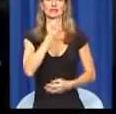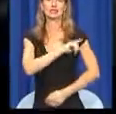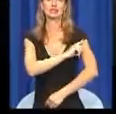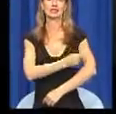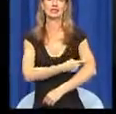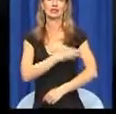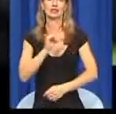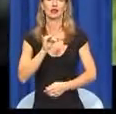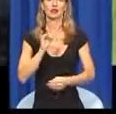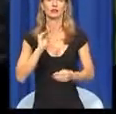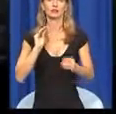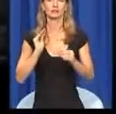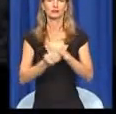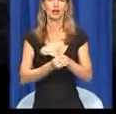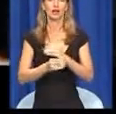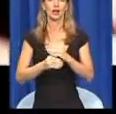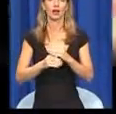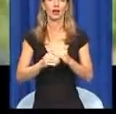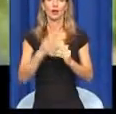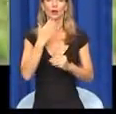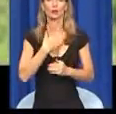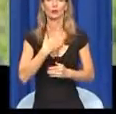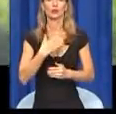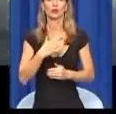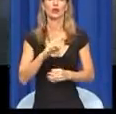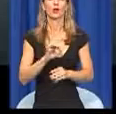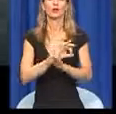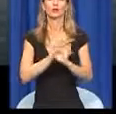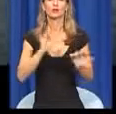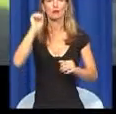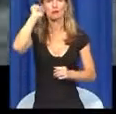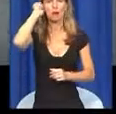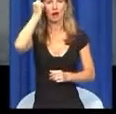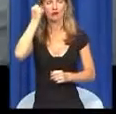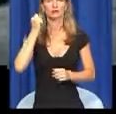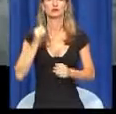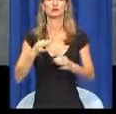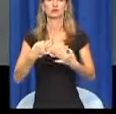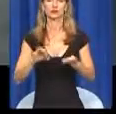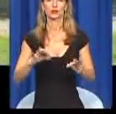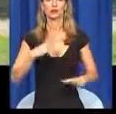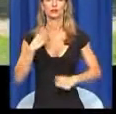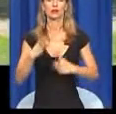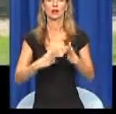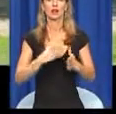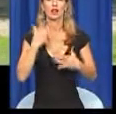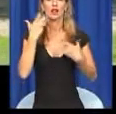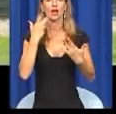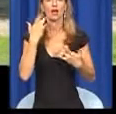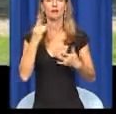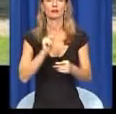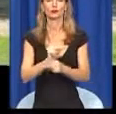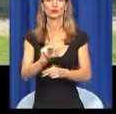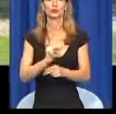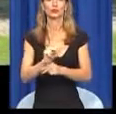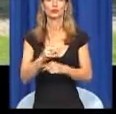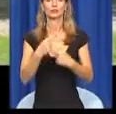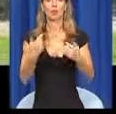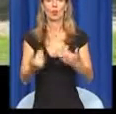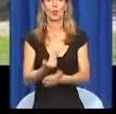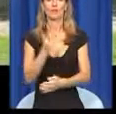одночасно спритності. Добре розвинений розум і чудова пам'ять дозволяють босерону легко і швидко освоювати нові